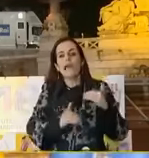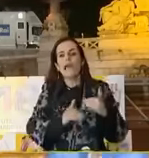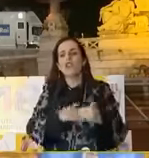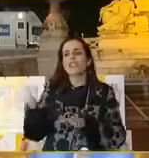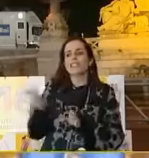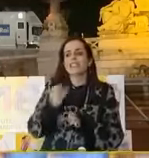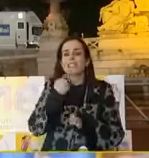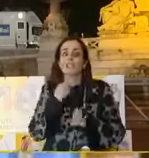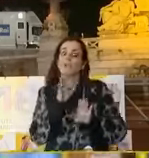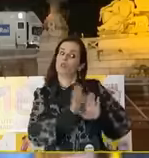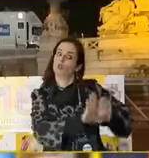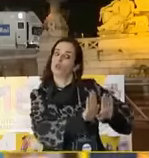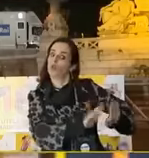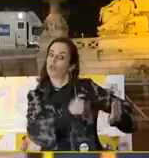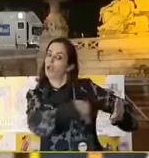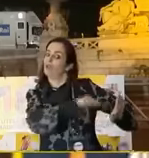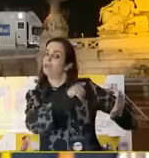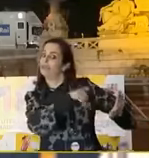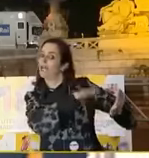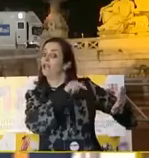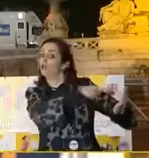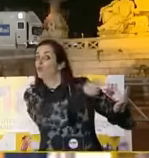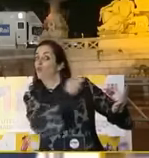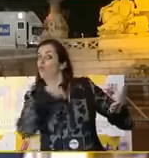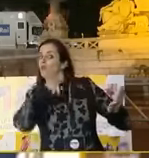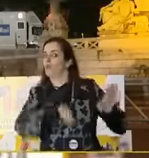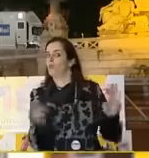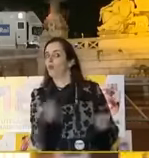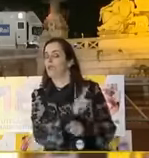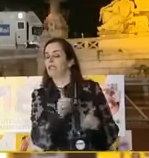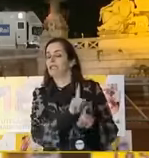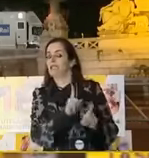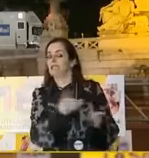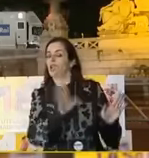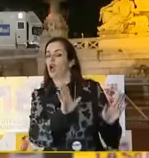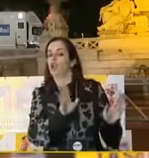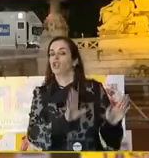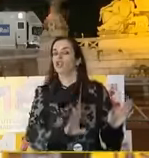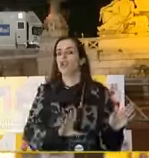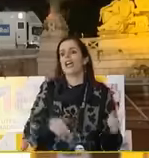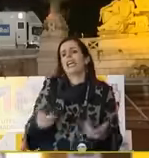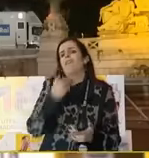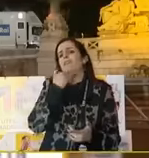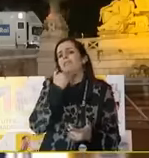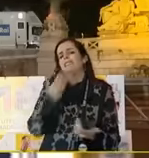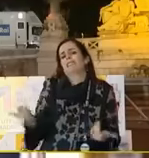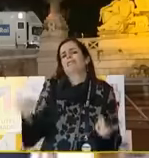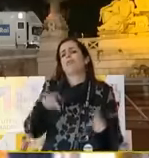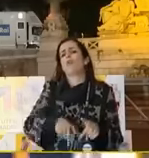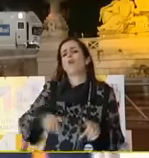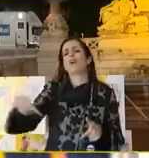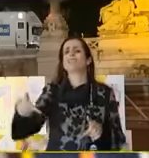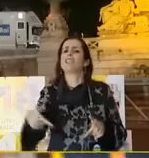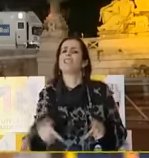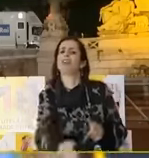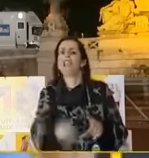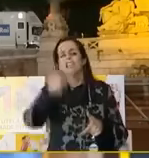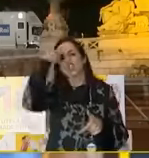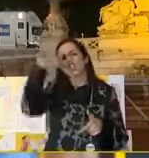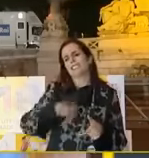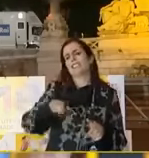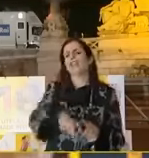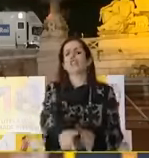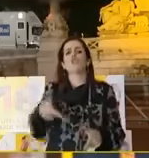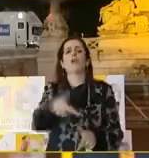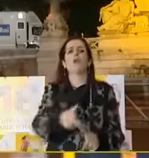lontano perché qui non ci puoi venire. No, ma in finale il mare mettiamoci due trivelle, tanto sa che ci avevamo il petrolio, no, mica ci avevamo le spiagge, mica ci